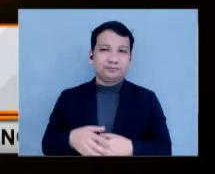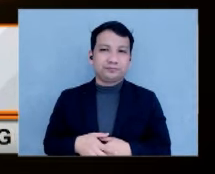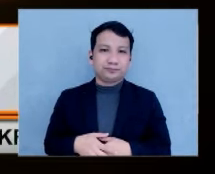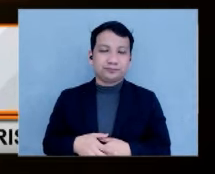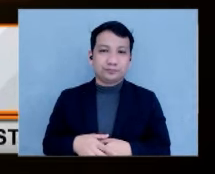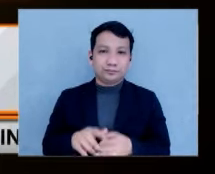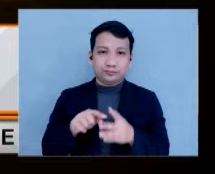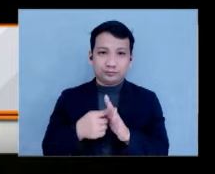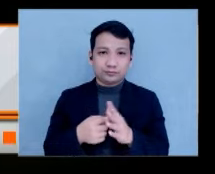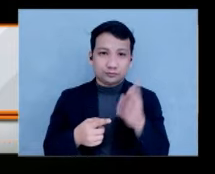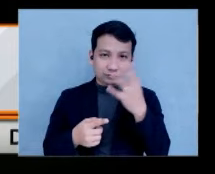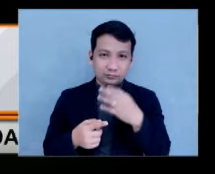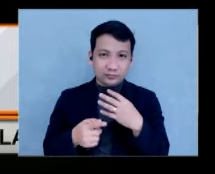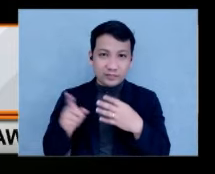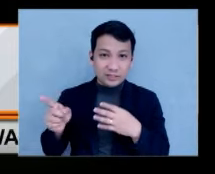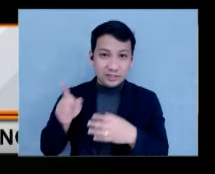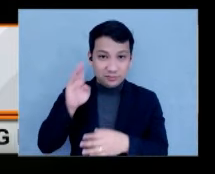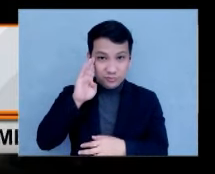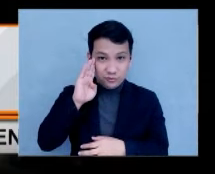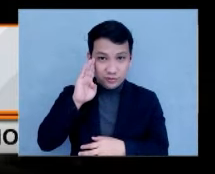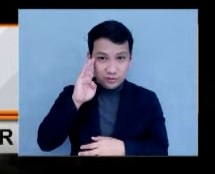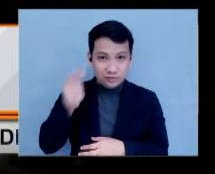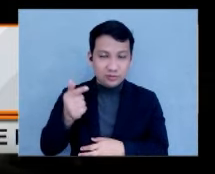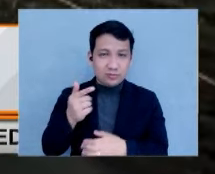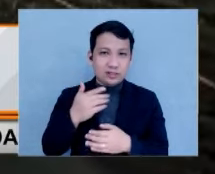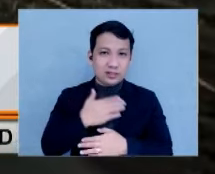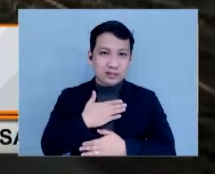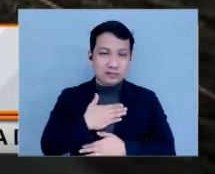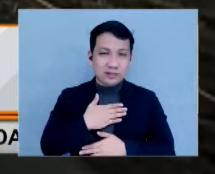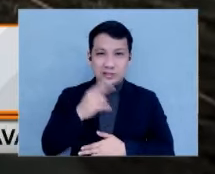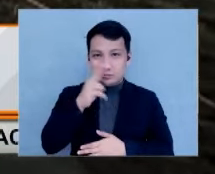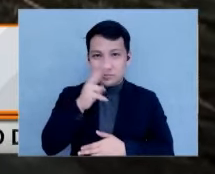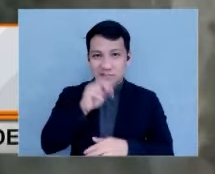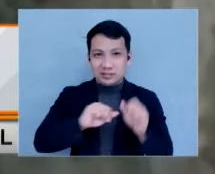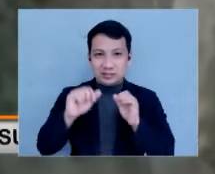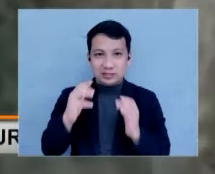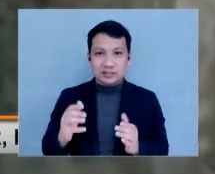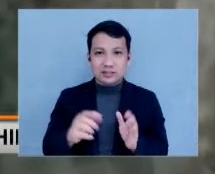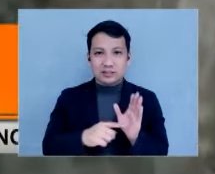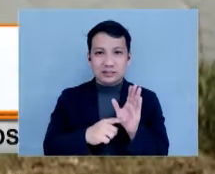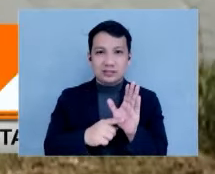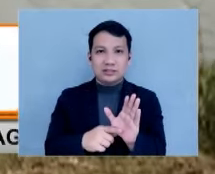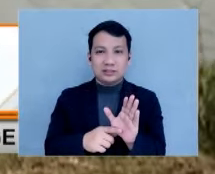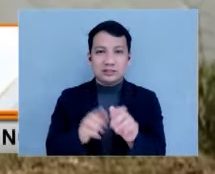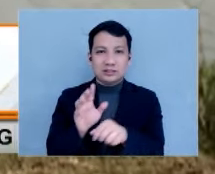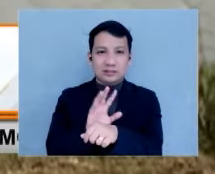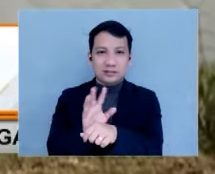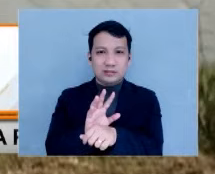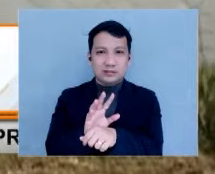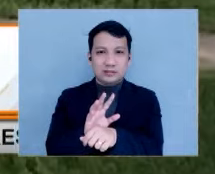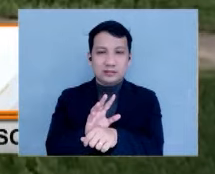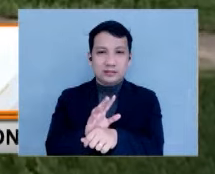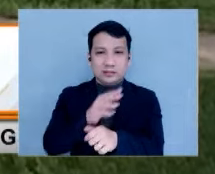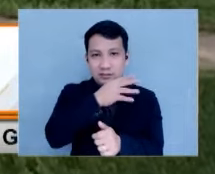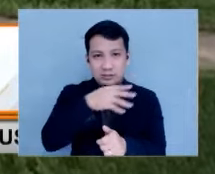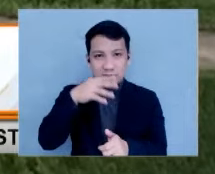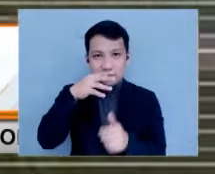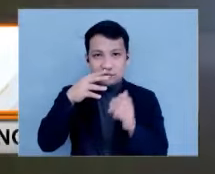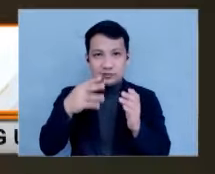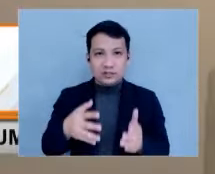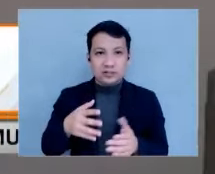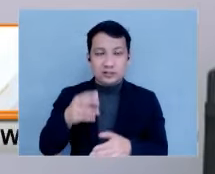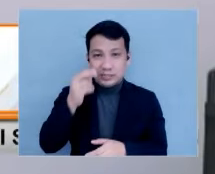Beauty Gonzalez, very happy ang Bisaya actress na ibinida sa pelikula ang ilang farm setting sa Negros.